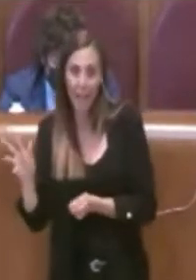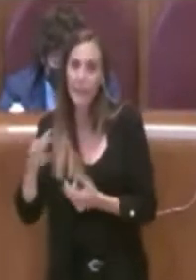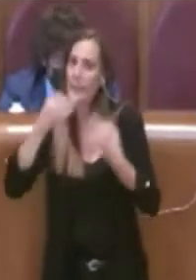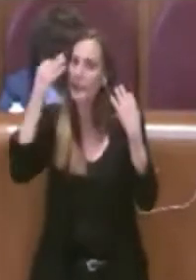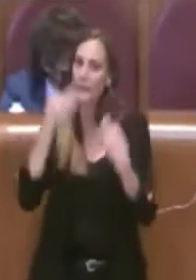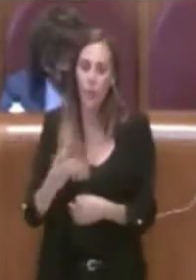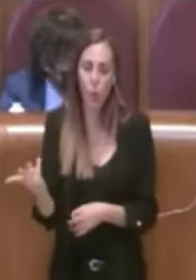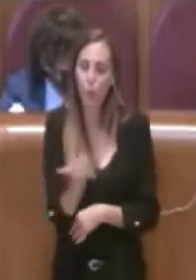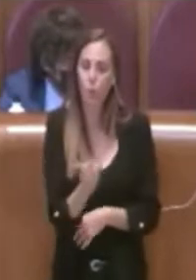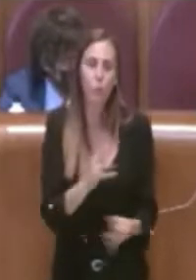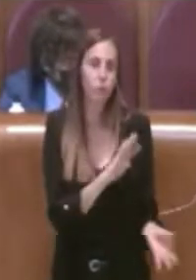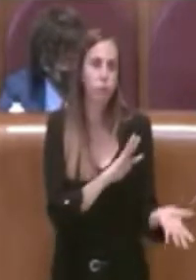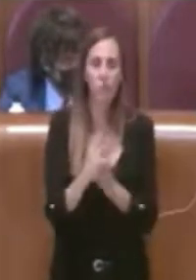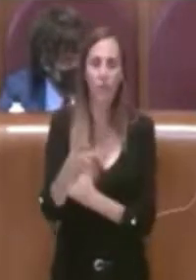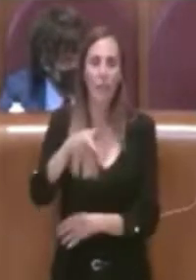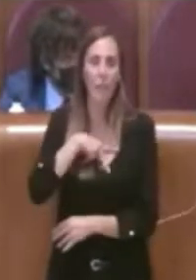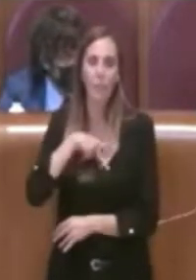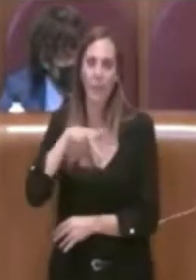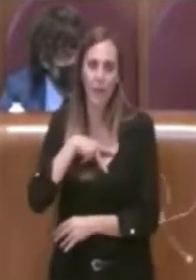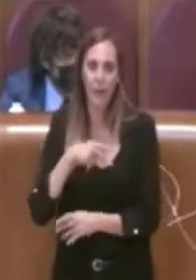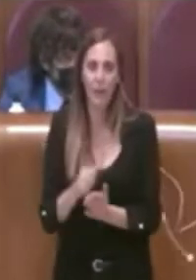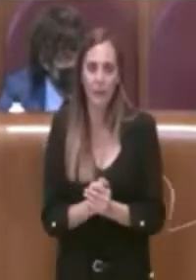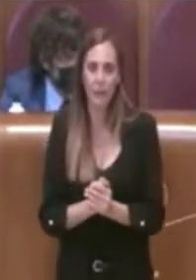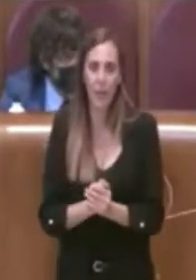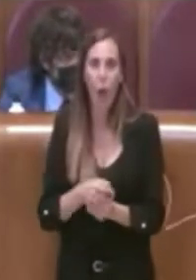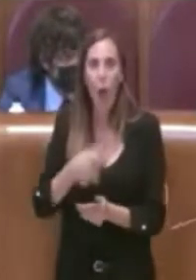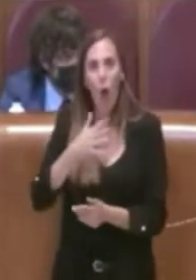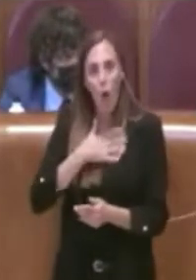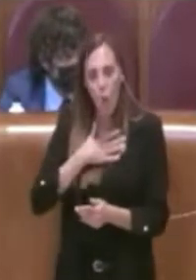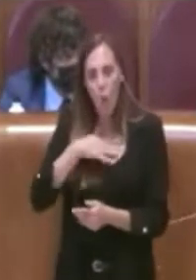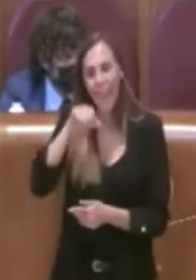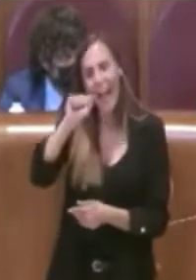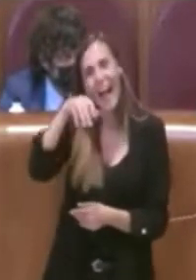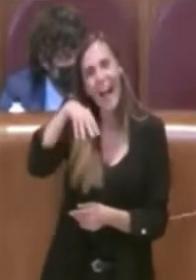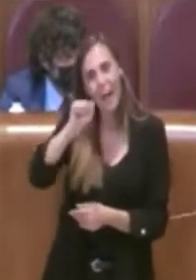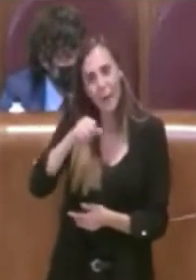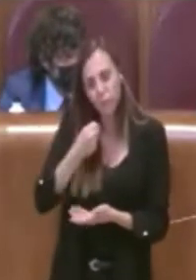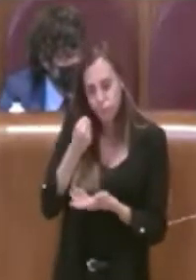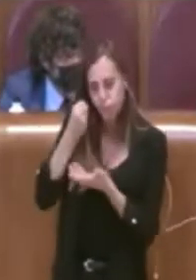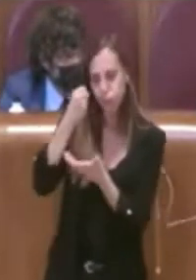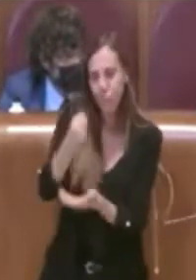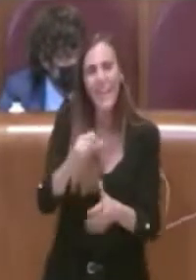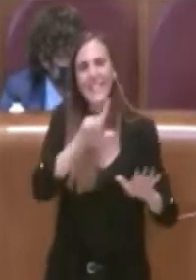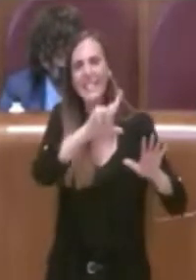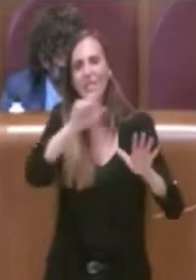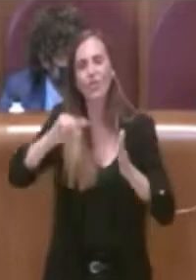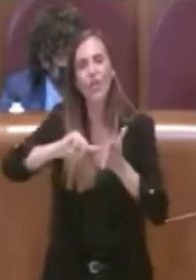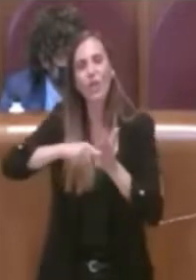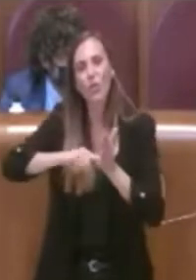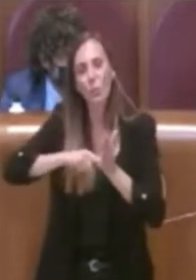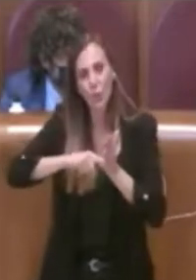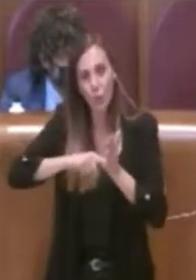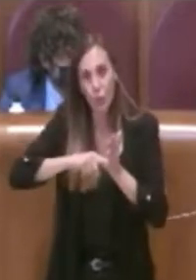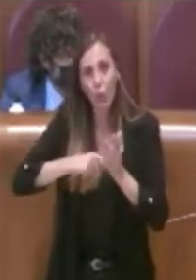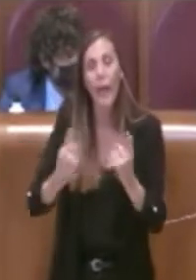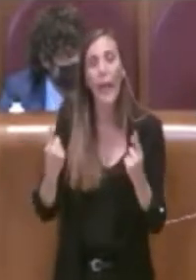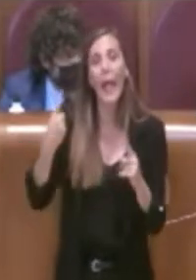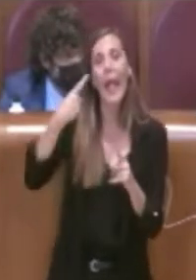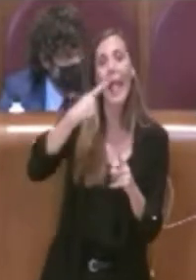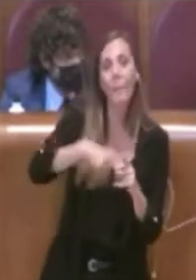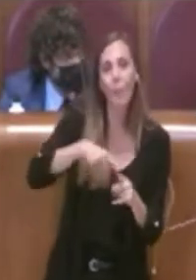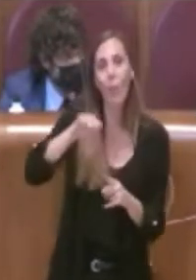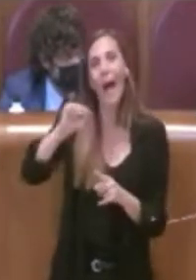che abbiamo messo su ama 700 milioni di euro e abbiamo portato avanti il concordato preventivo in